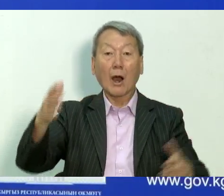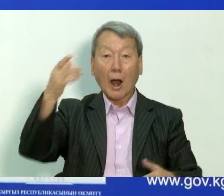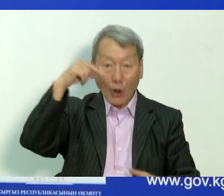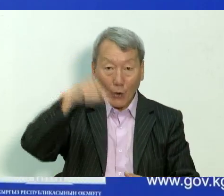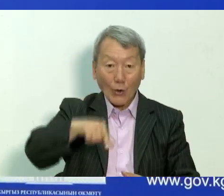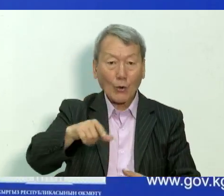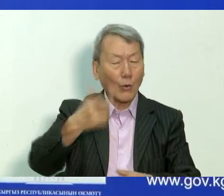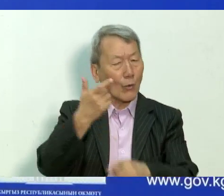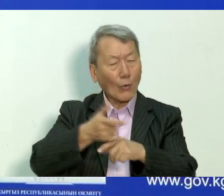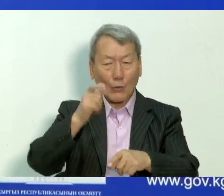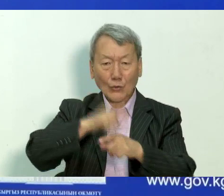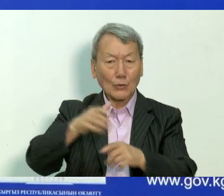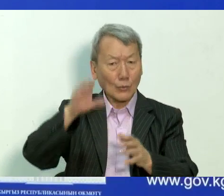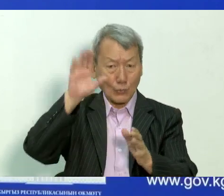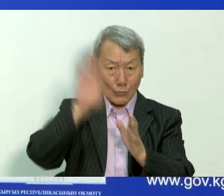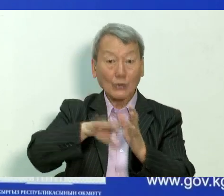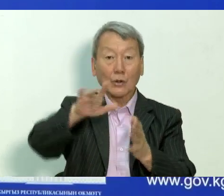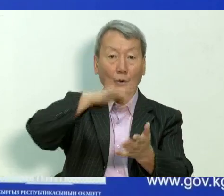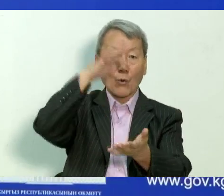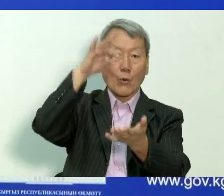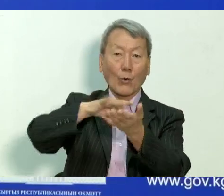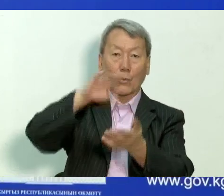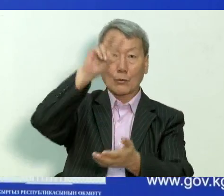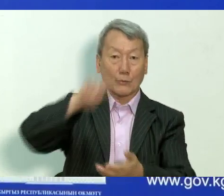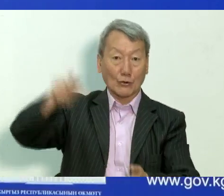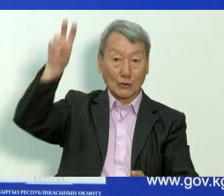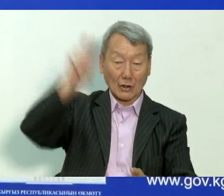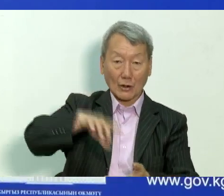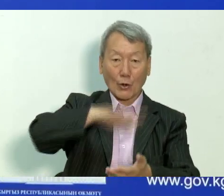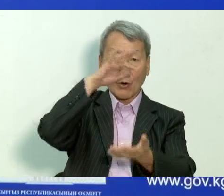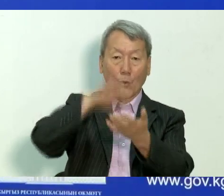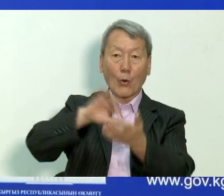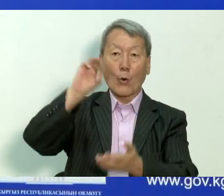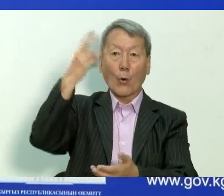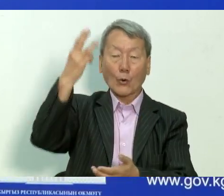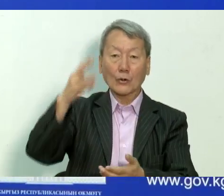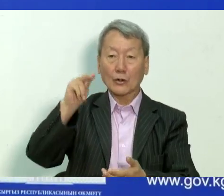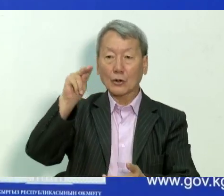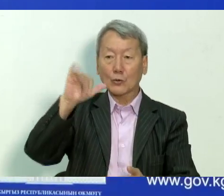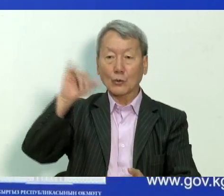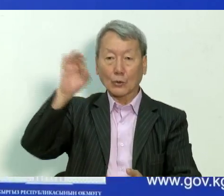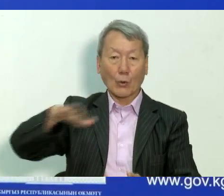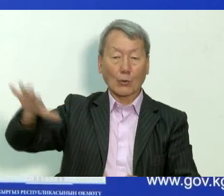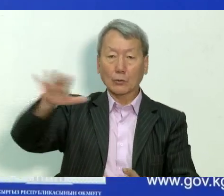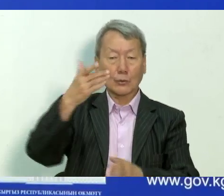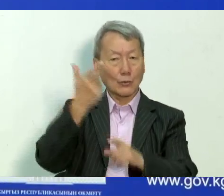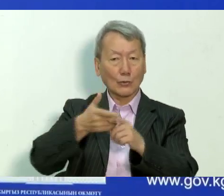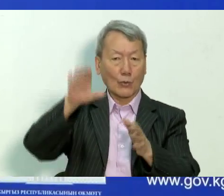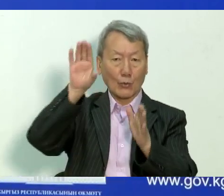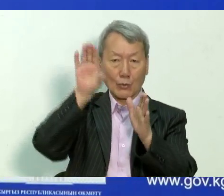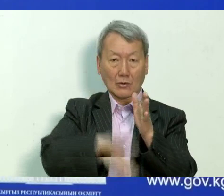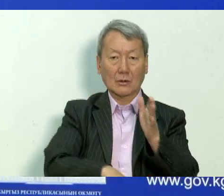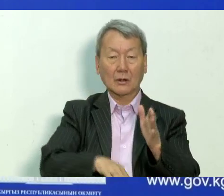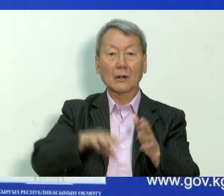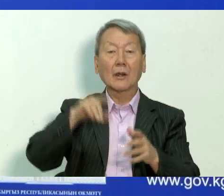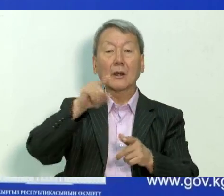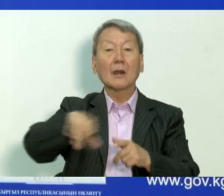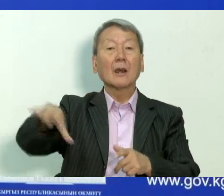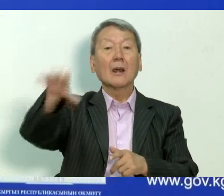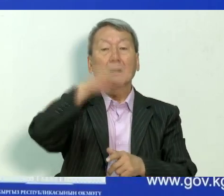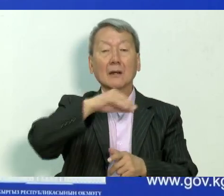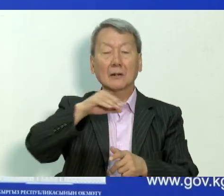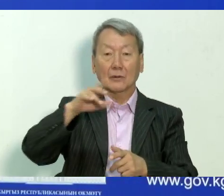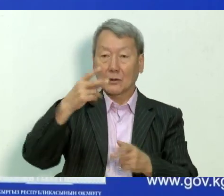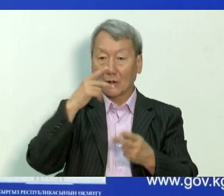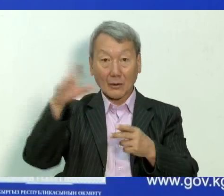особенно острая ситуация в городах Бишкек, Ош и Чуйской области. В регионах